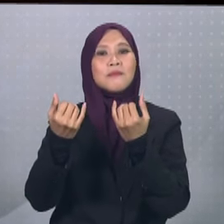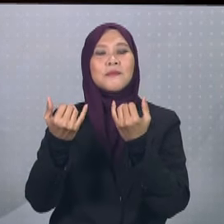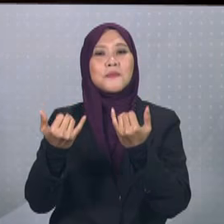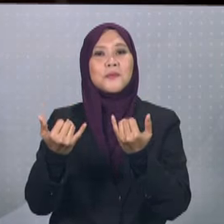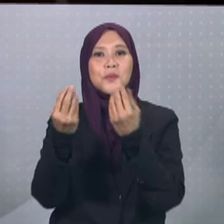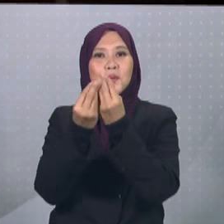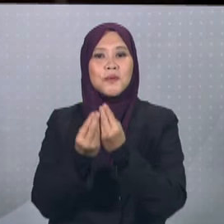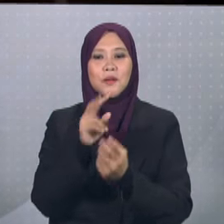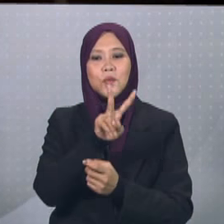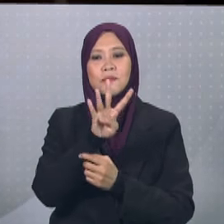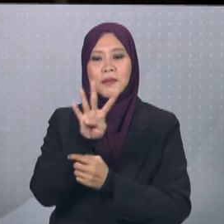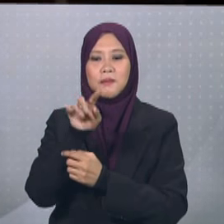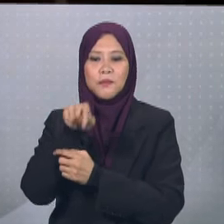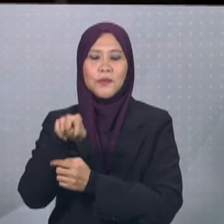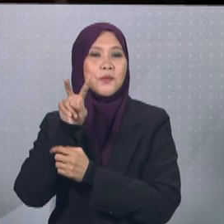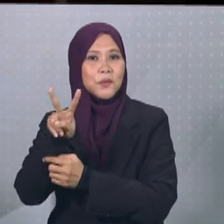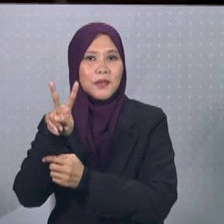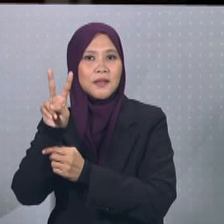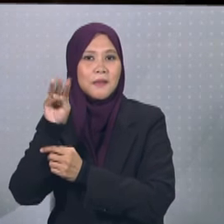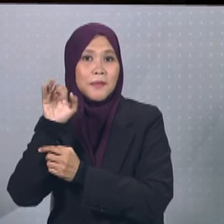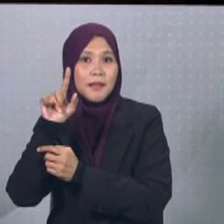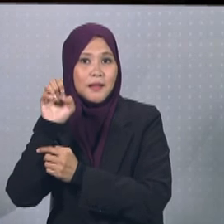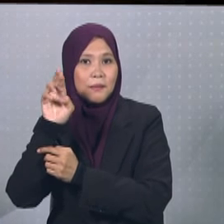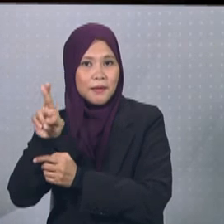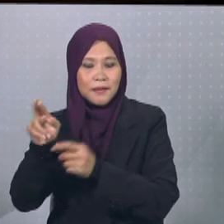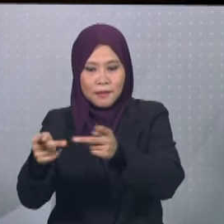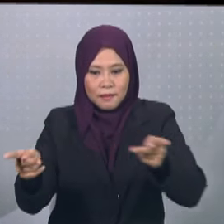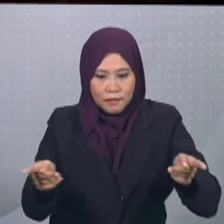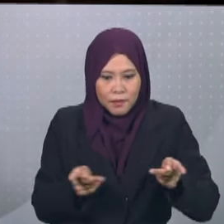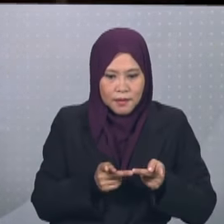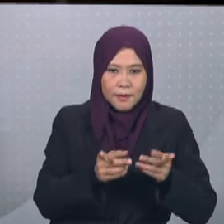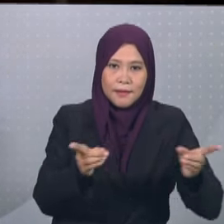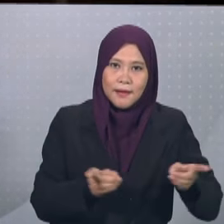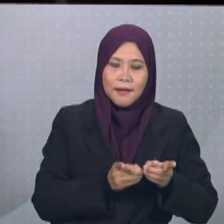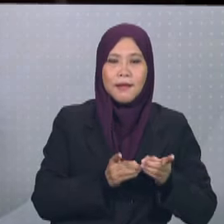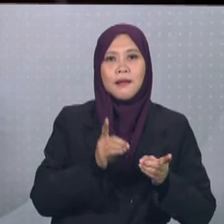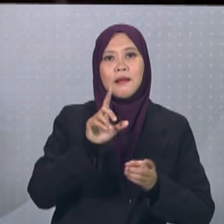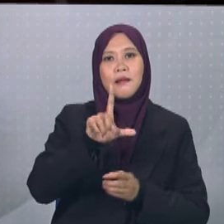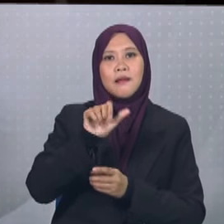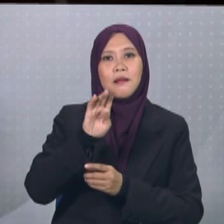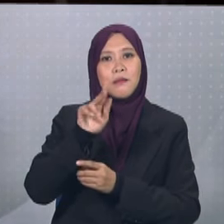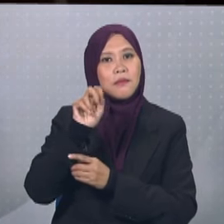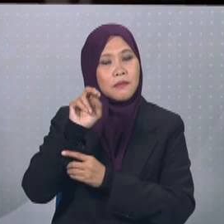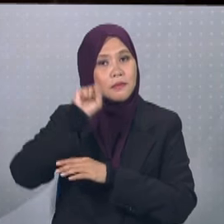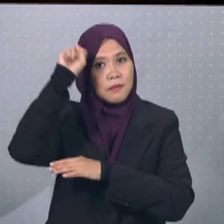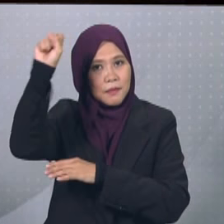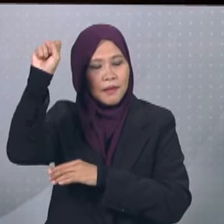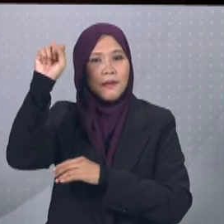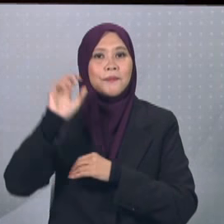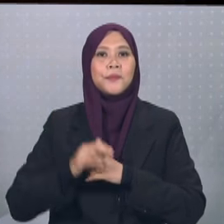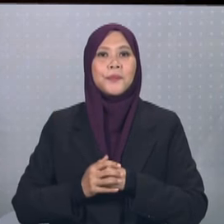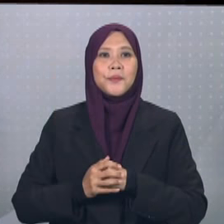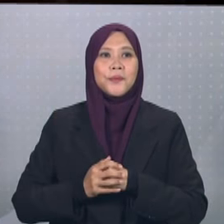sebanyak 24.2 mm di kawasan daerah Nabuan Negeri Sabah.